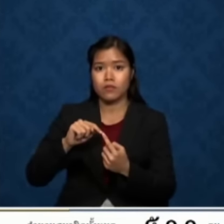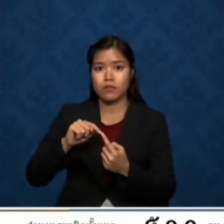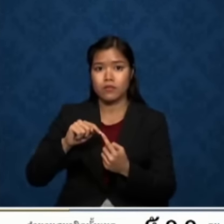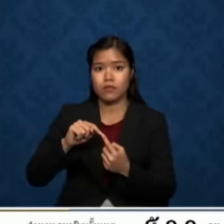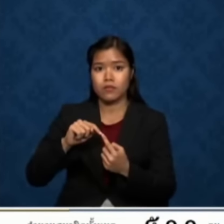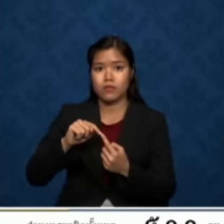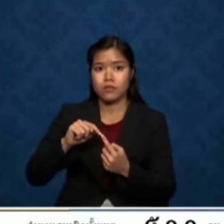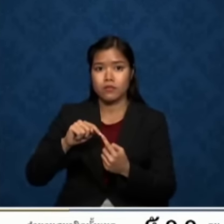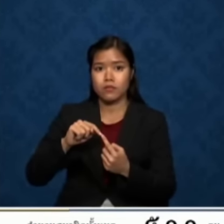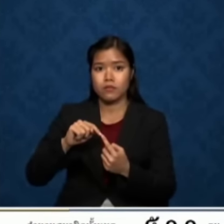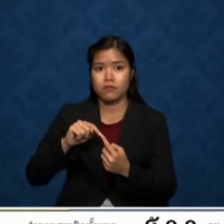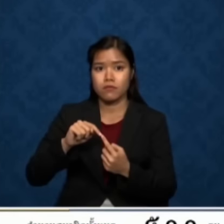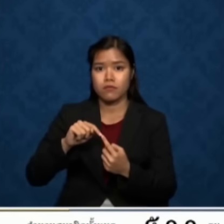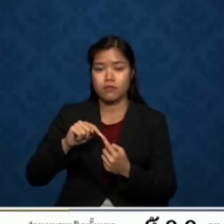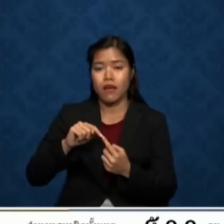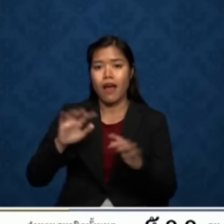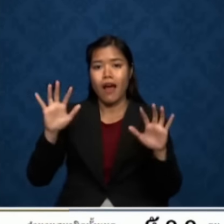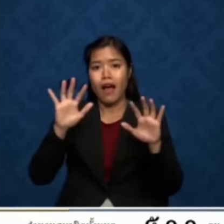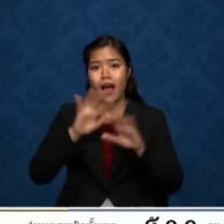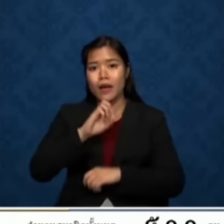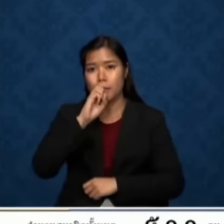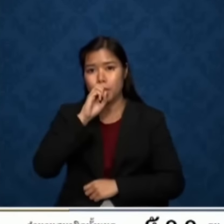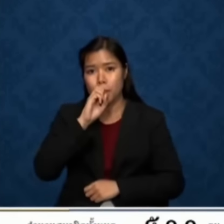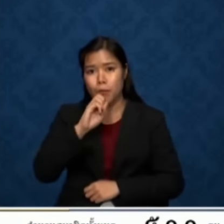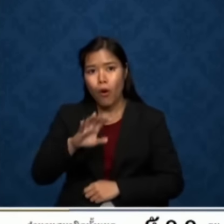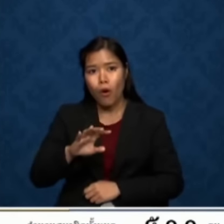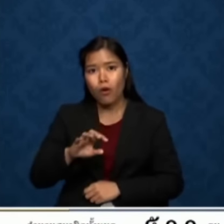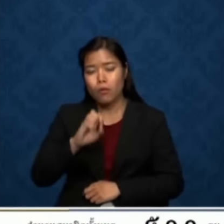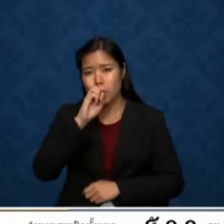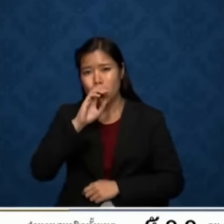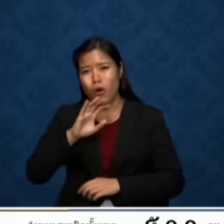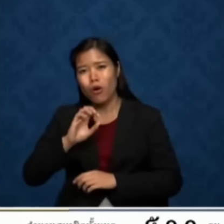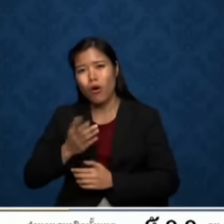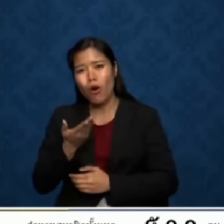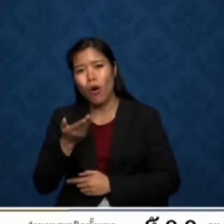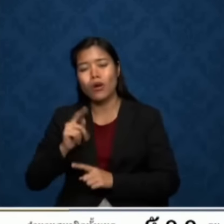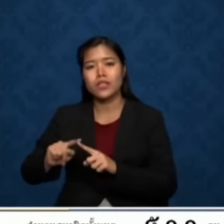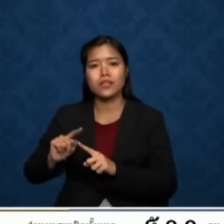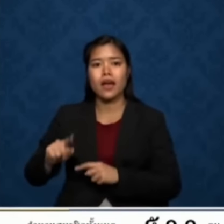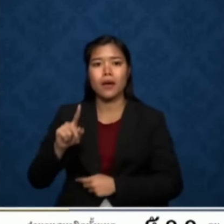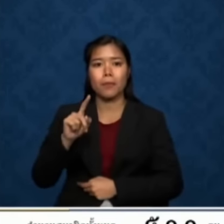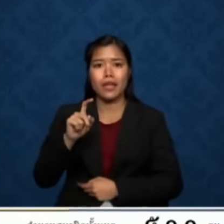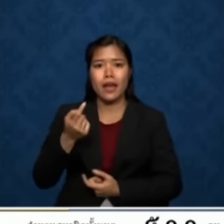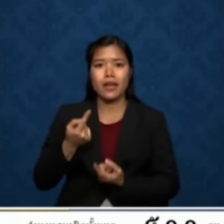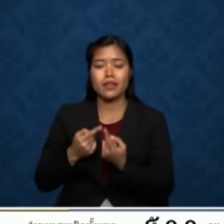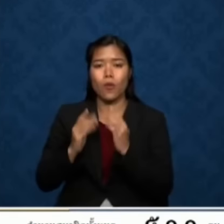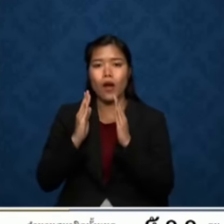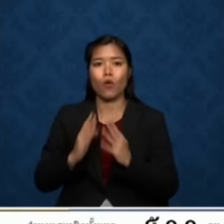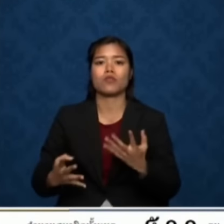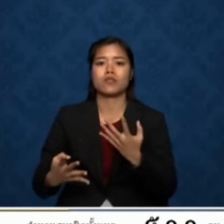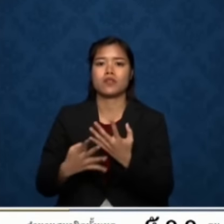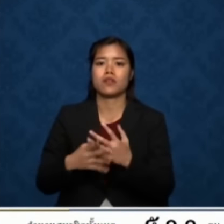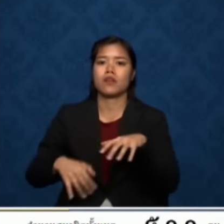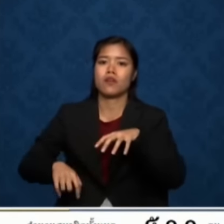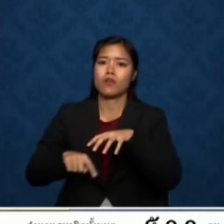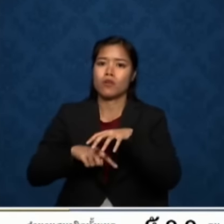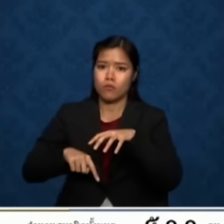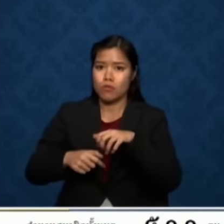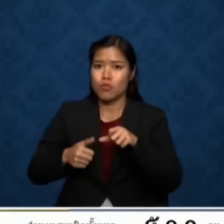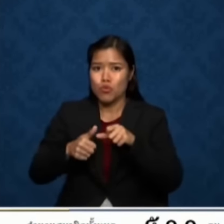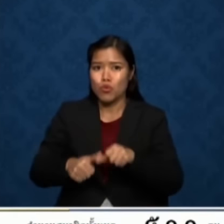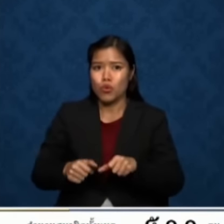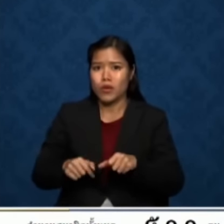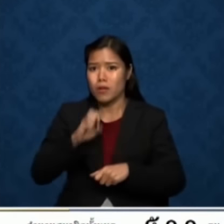เป็นเสียงที่ไม่มีเสียงแต่เสียงของคนด้อยโอกาสกลุ่มนี้ยิ่งไม่มีเสียงใหญ่ผมก็อยากจะกราบเรียนว่